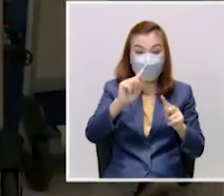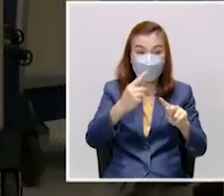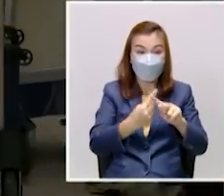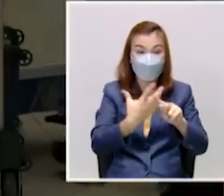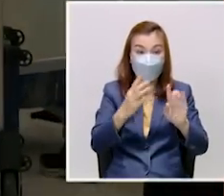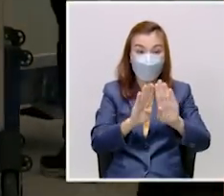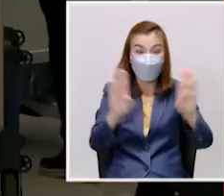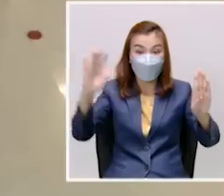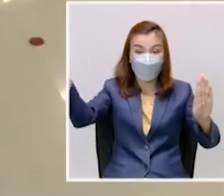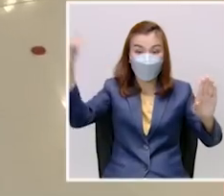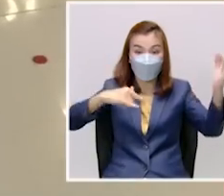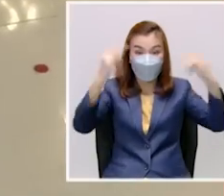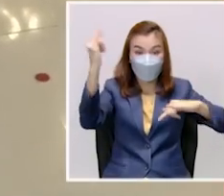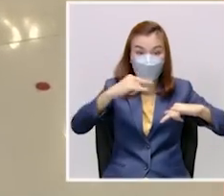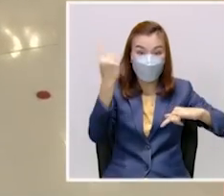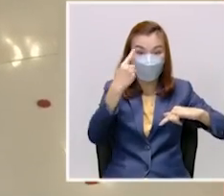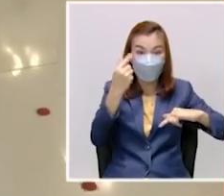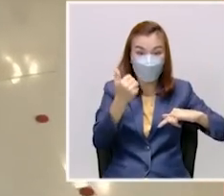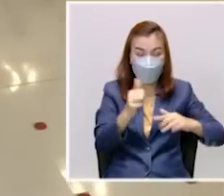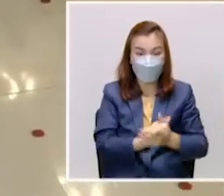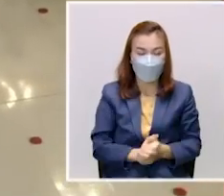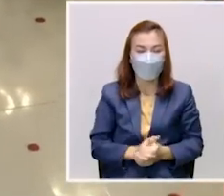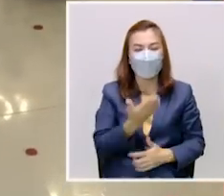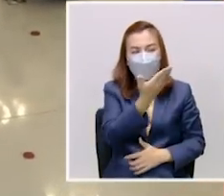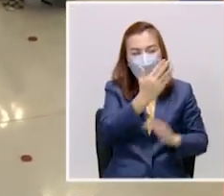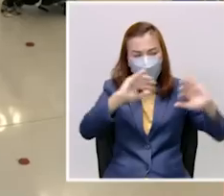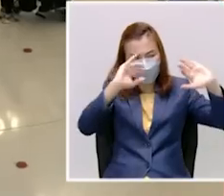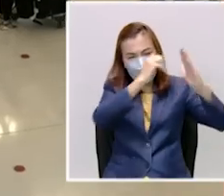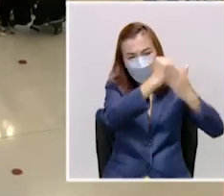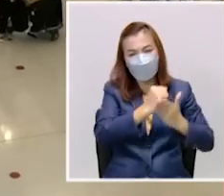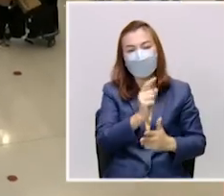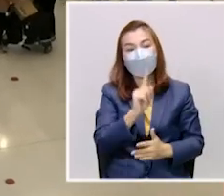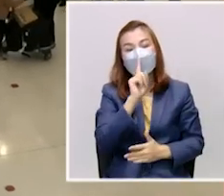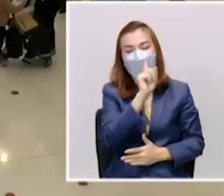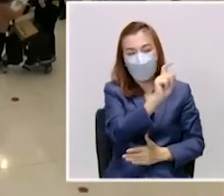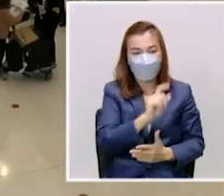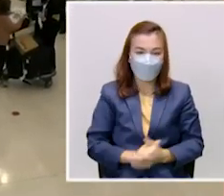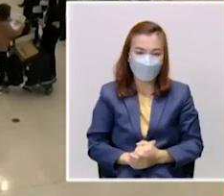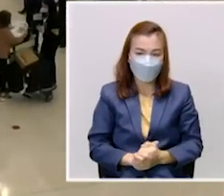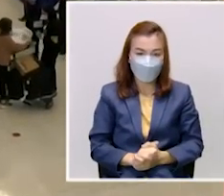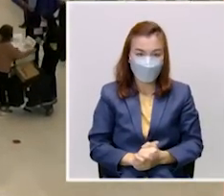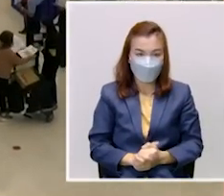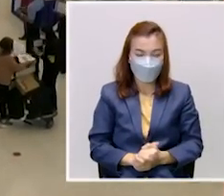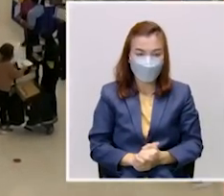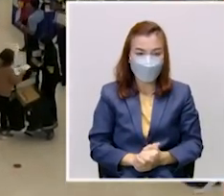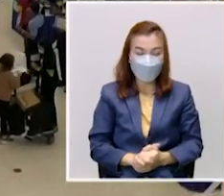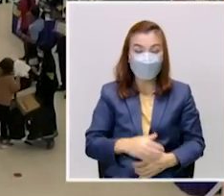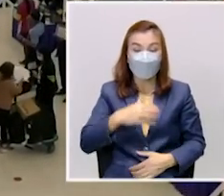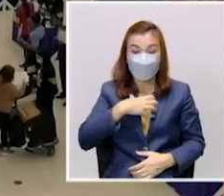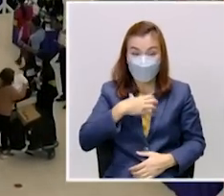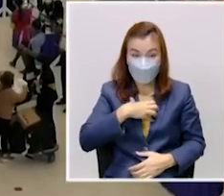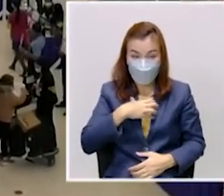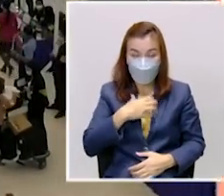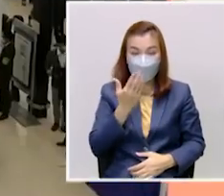มนี้นะคะมีเรื่องอะไรที่อยากจะให้ภาครัฐสนับสนุนด้านการท่องเที่ยวอีกบ้างไหมคะ ผมก็อยากเน้นไป